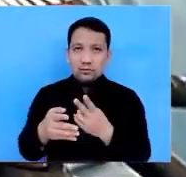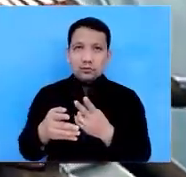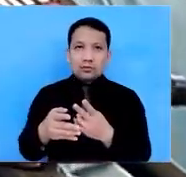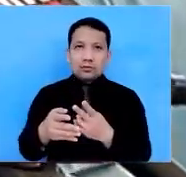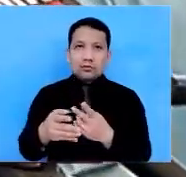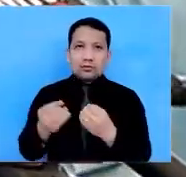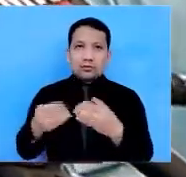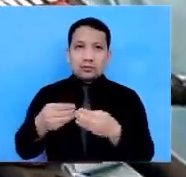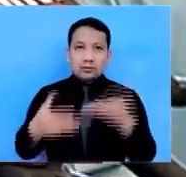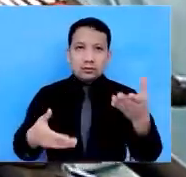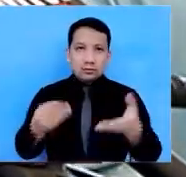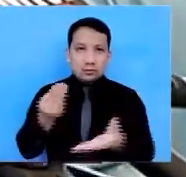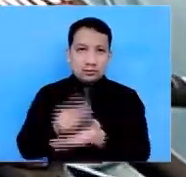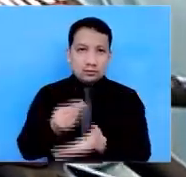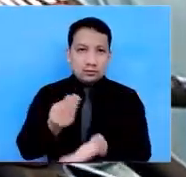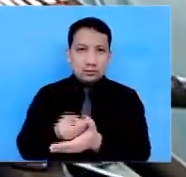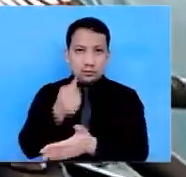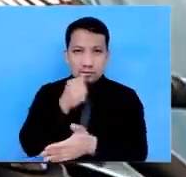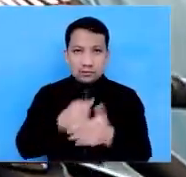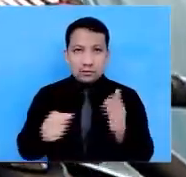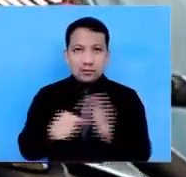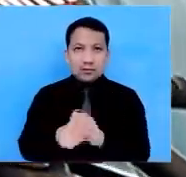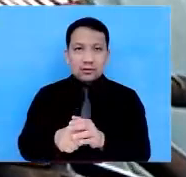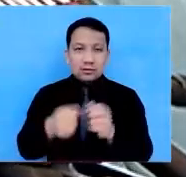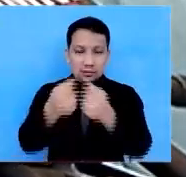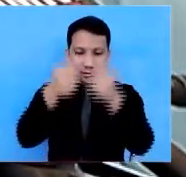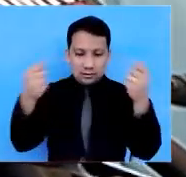pera. Tinatago sa locker ng mga